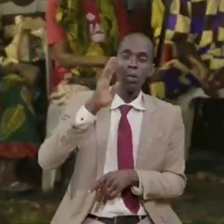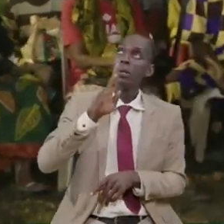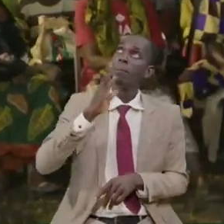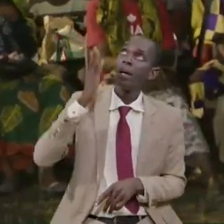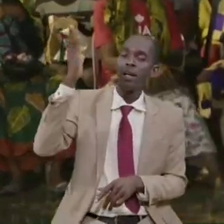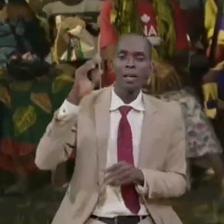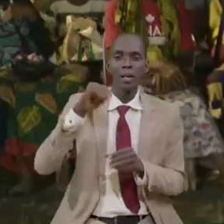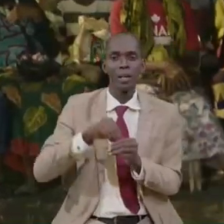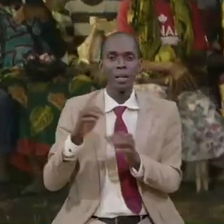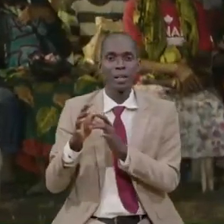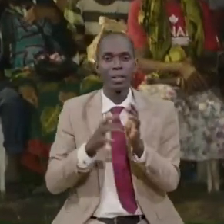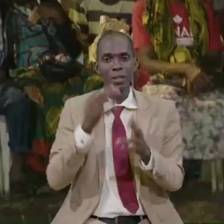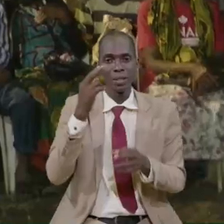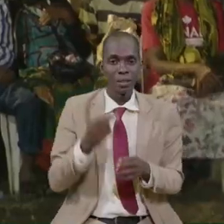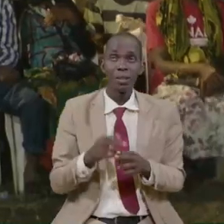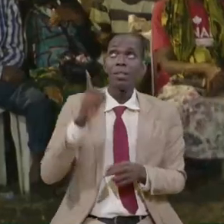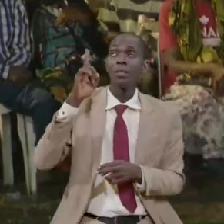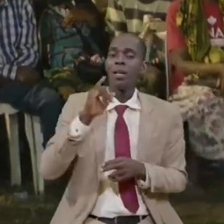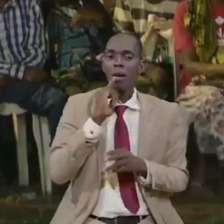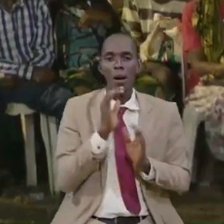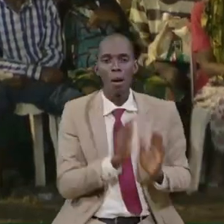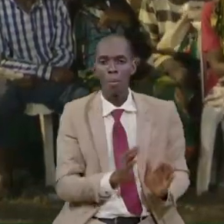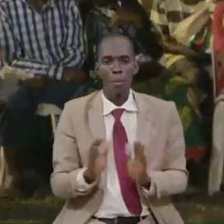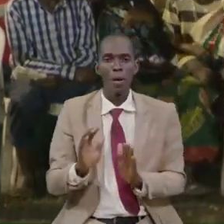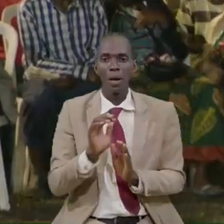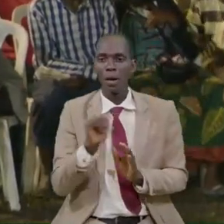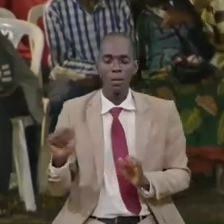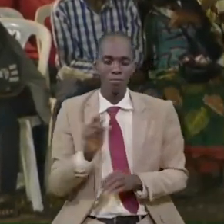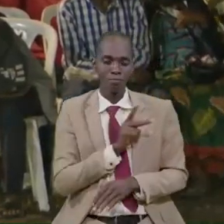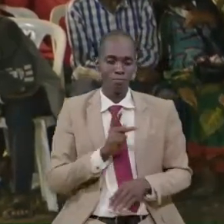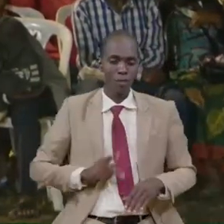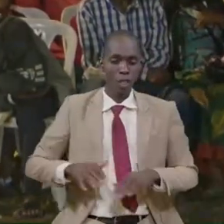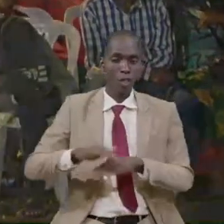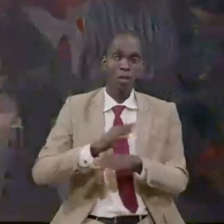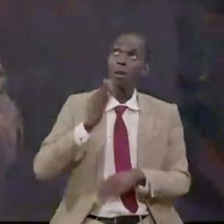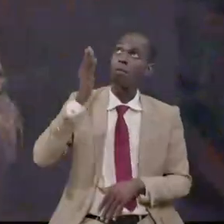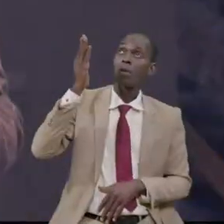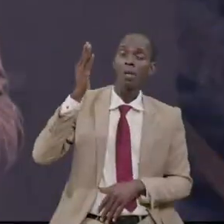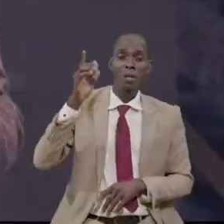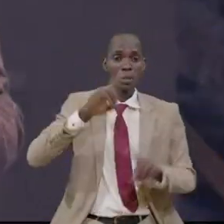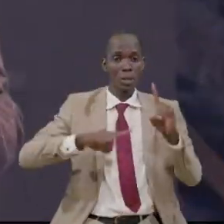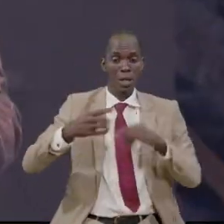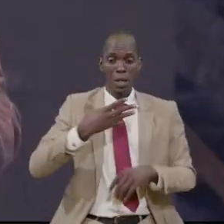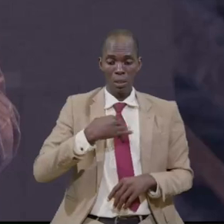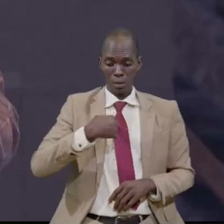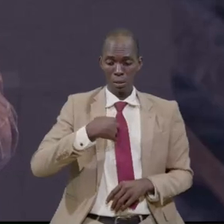là. Il prépare un royaume. Et je serai là.